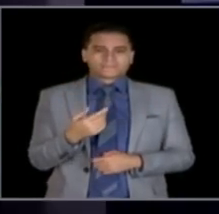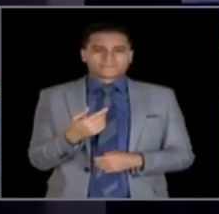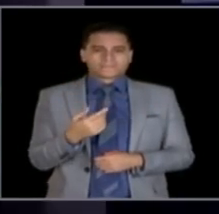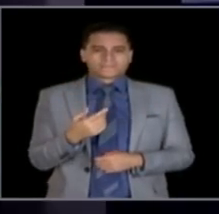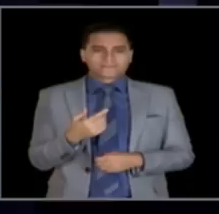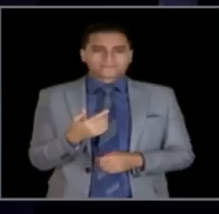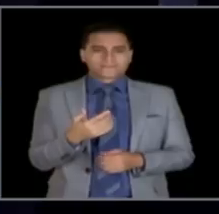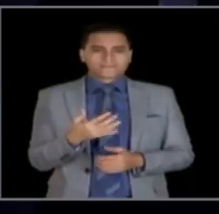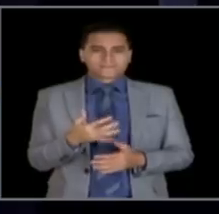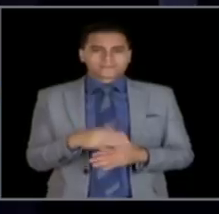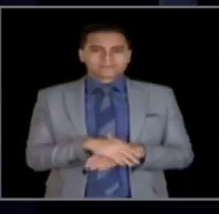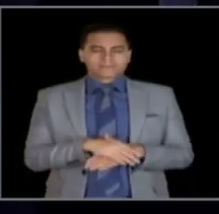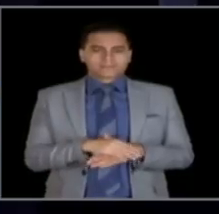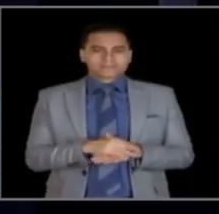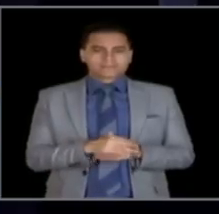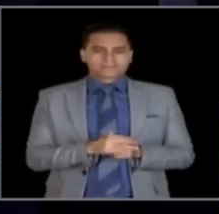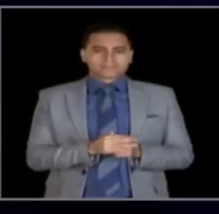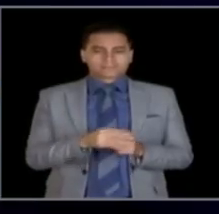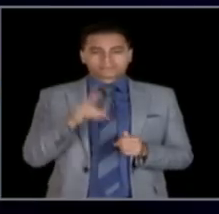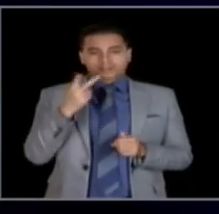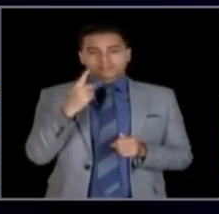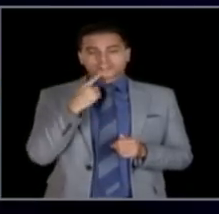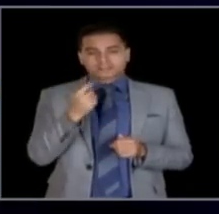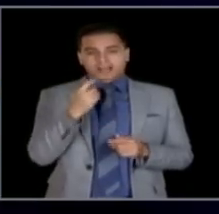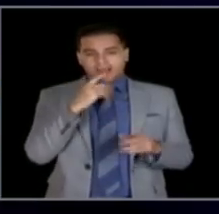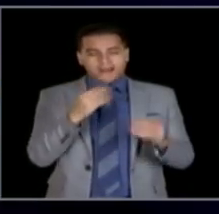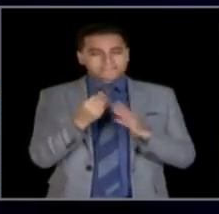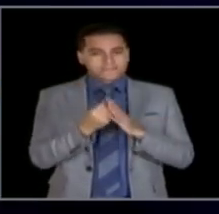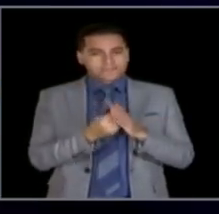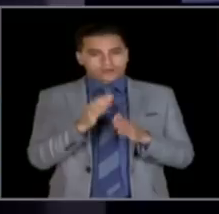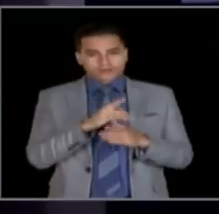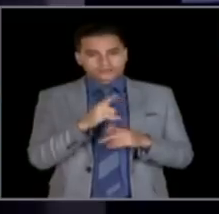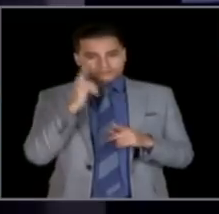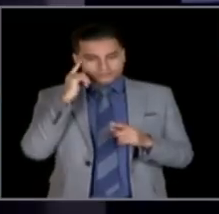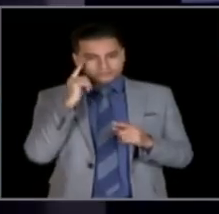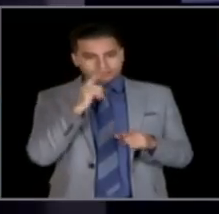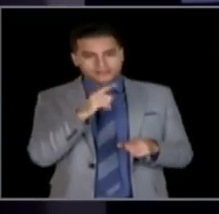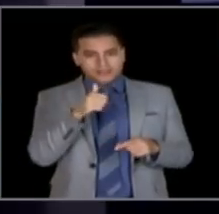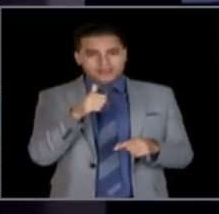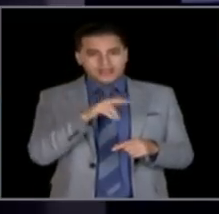ورقة غيرك. كان عندكم 17 ثانية، نزل الوحي على آلاء.